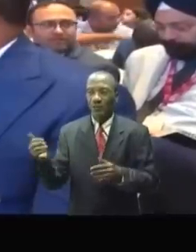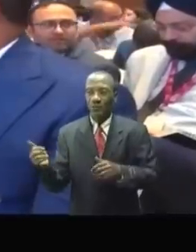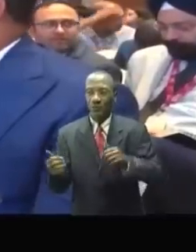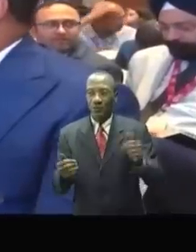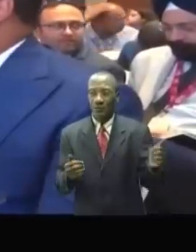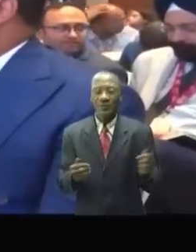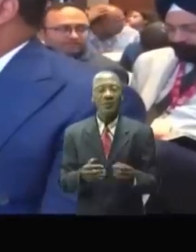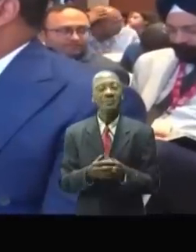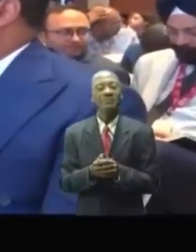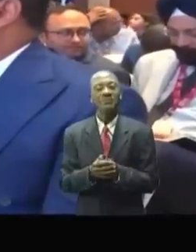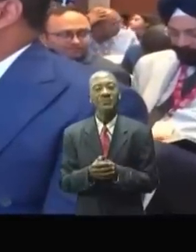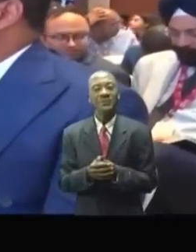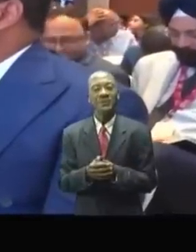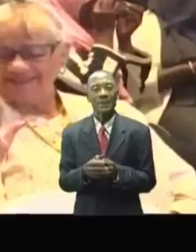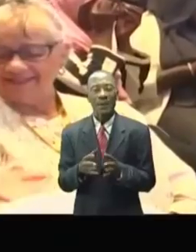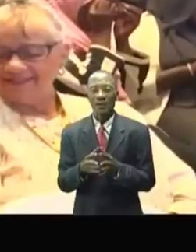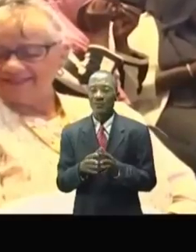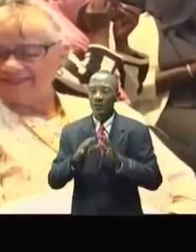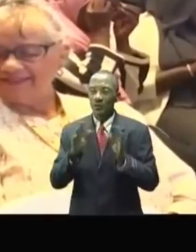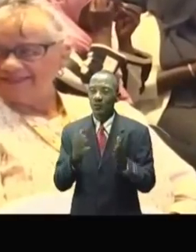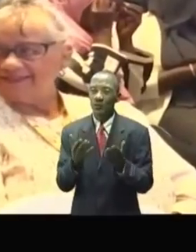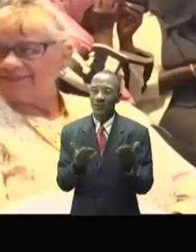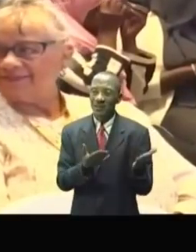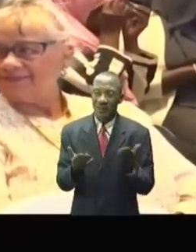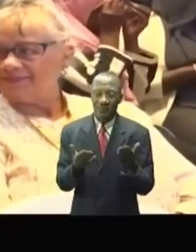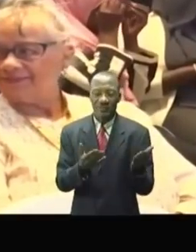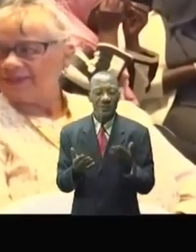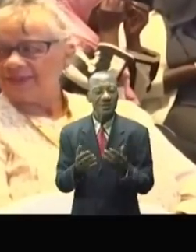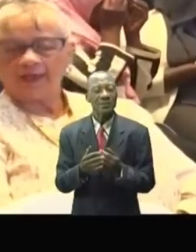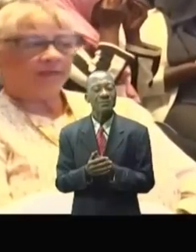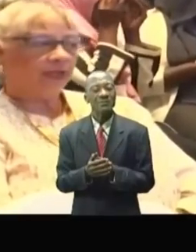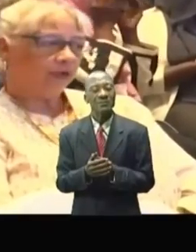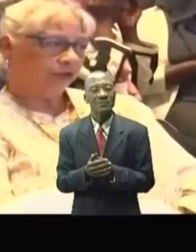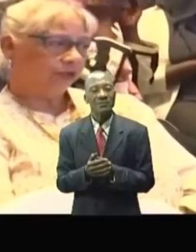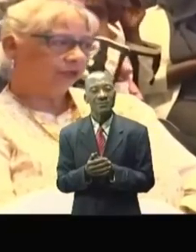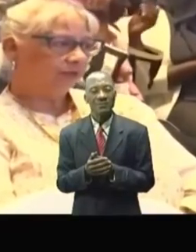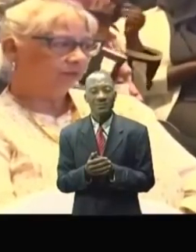lithium et le cuivre, ainsi qu'à son potentiel